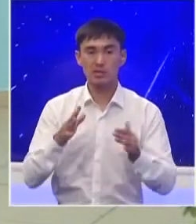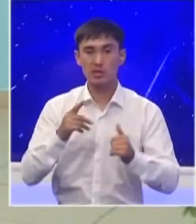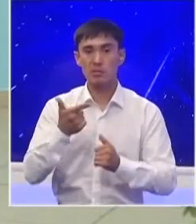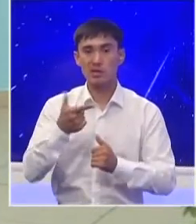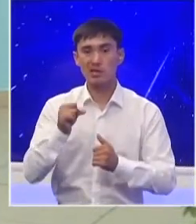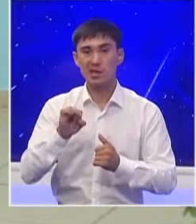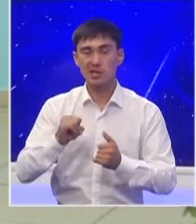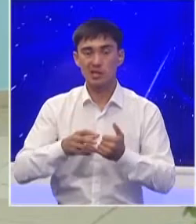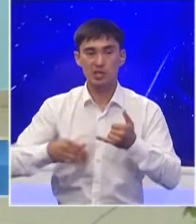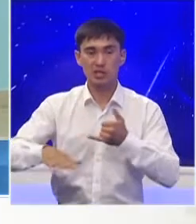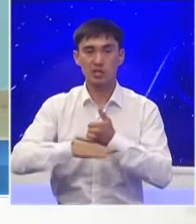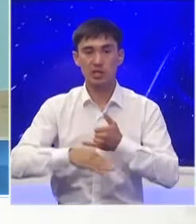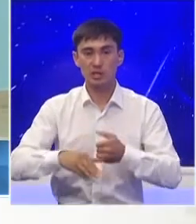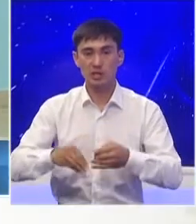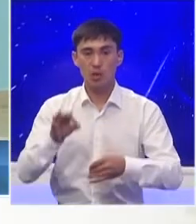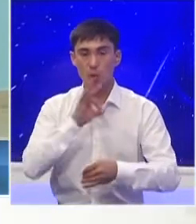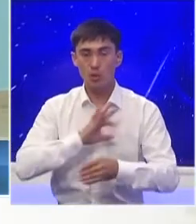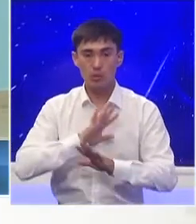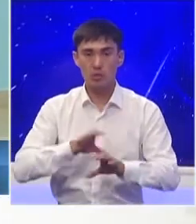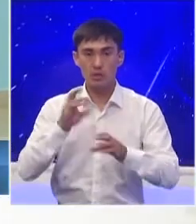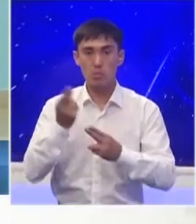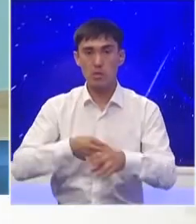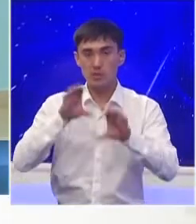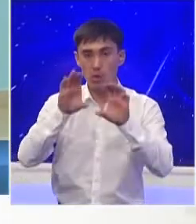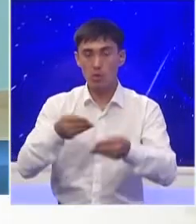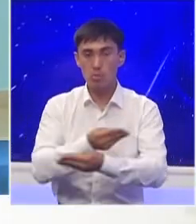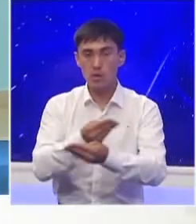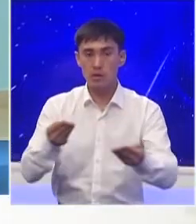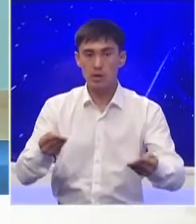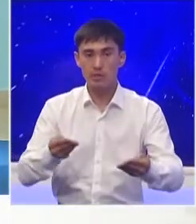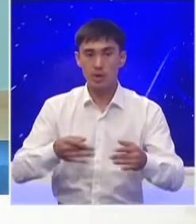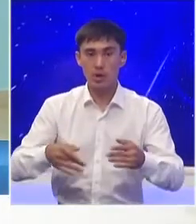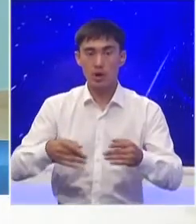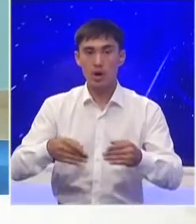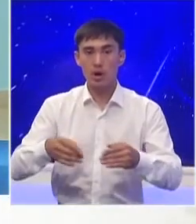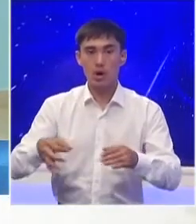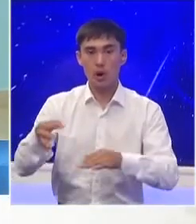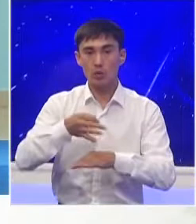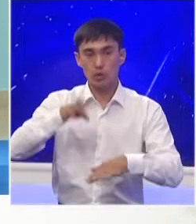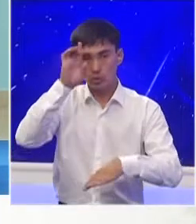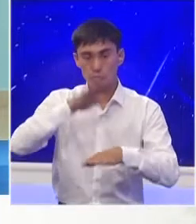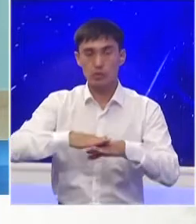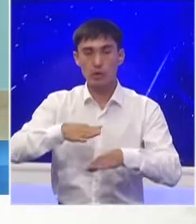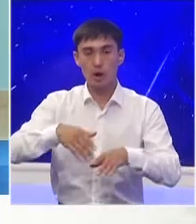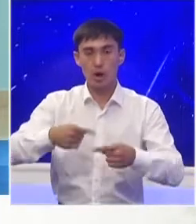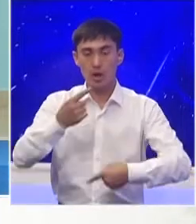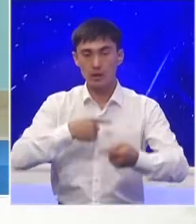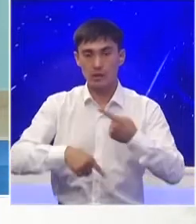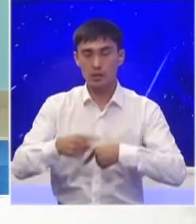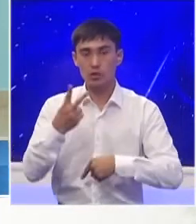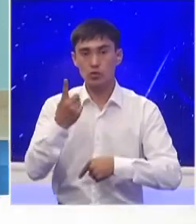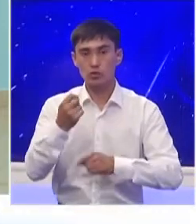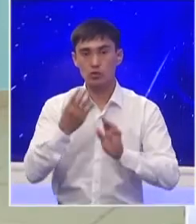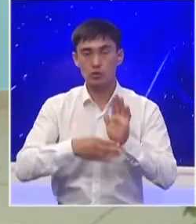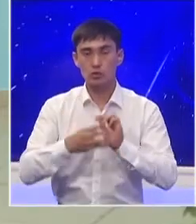жерлер игерілмеген, заңсыз берілген аудандық қорға қайтарылды. 194 миллион теңгенің